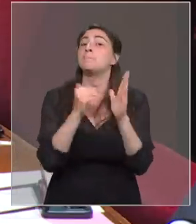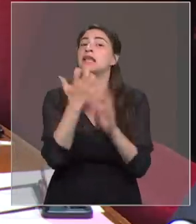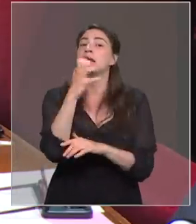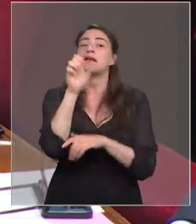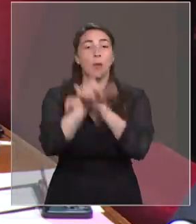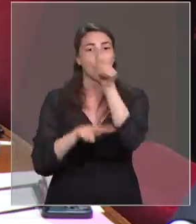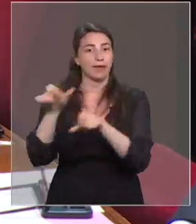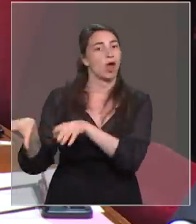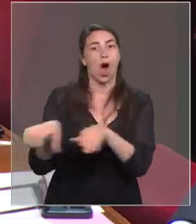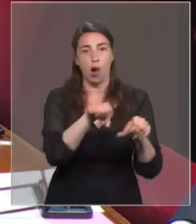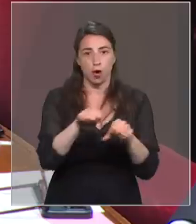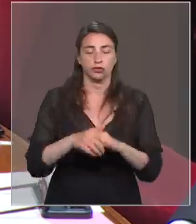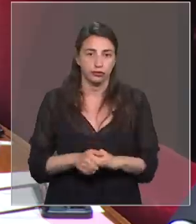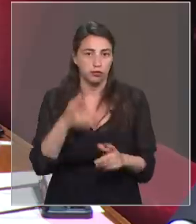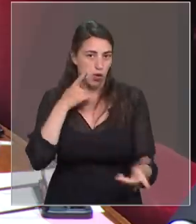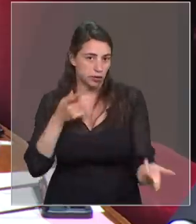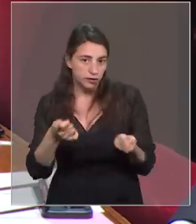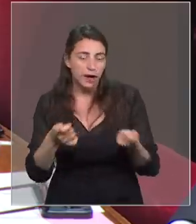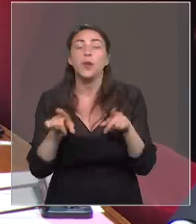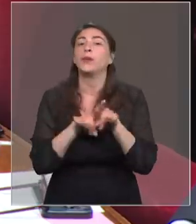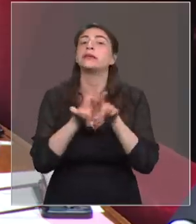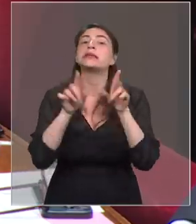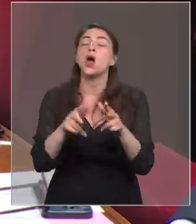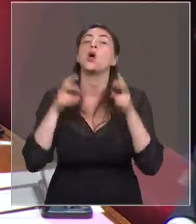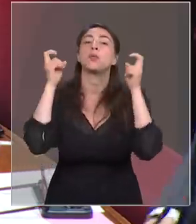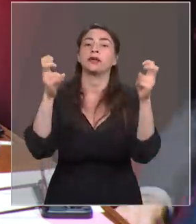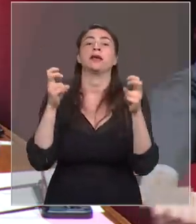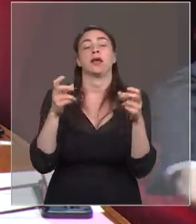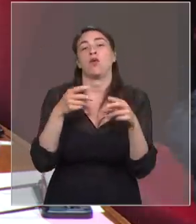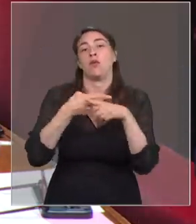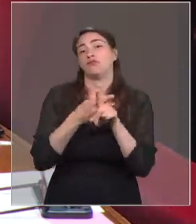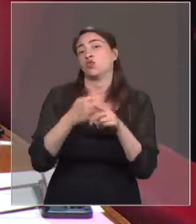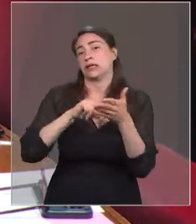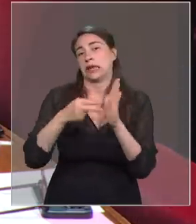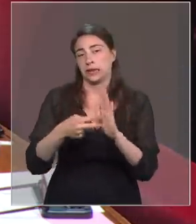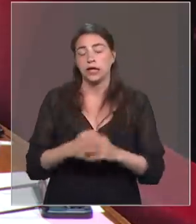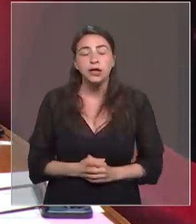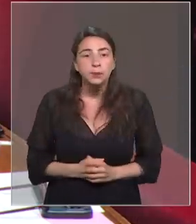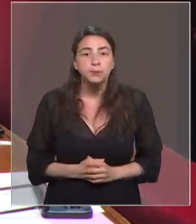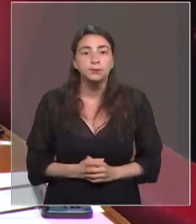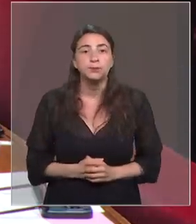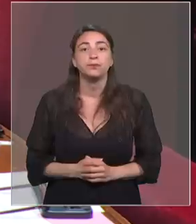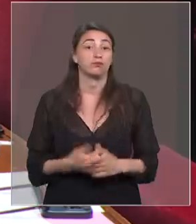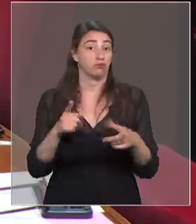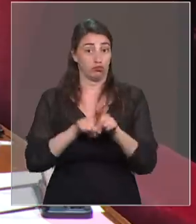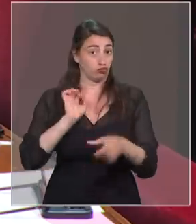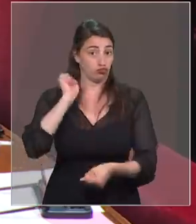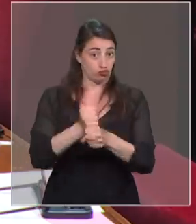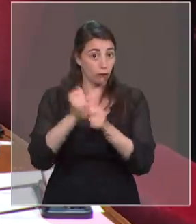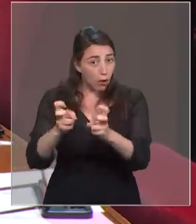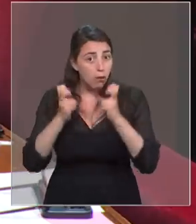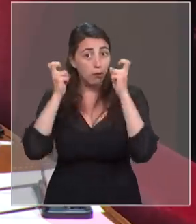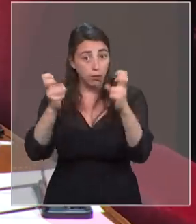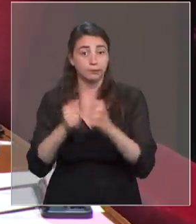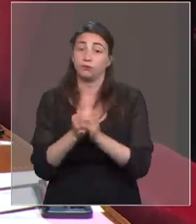plus, avec une augmentation aussi des moyens techniques de 25%. Nous renforçons également les sanctions avec un nouveau